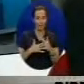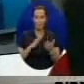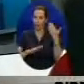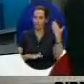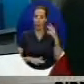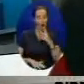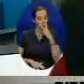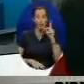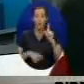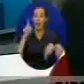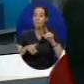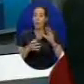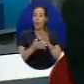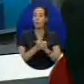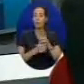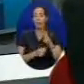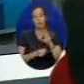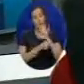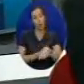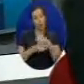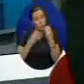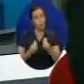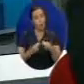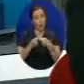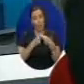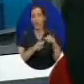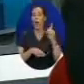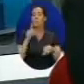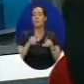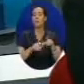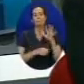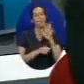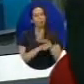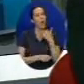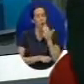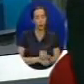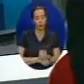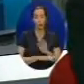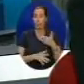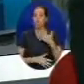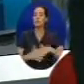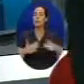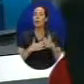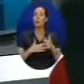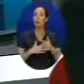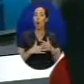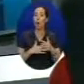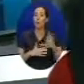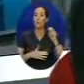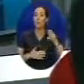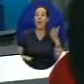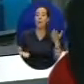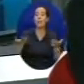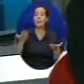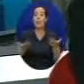העבר, ראו שלפעמים חברויות יש להם השלכות חיוביות על הארגון, ולפעמים שליליות. ומה שאנחנו רצינו לבדוק, האם יש